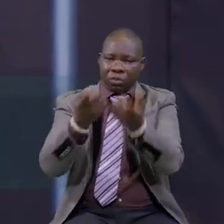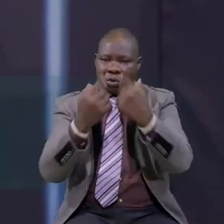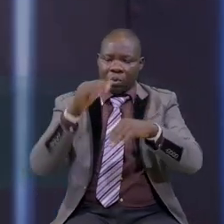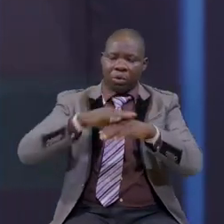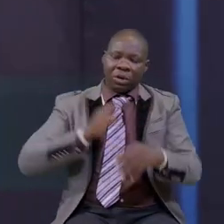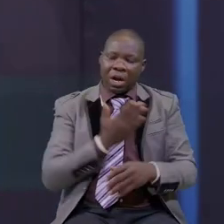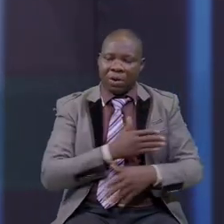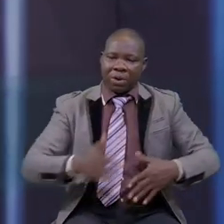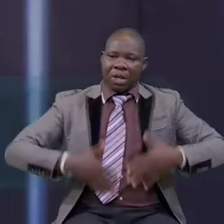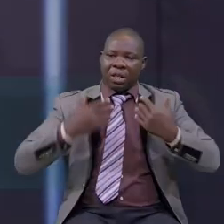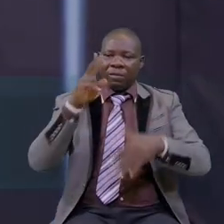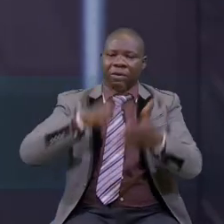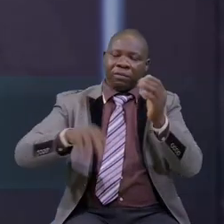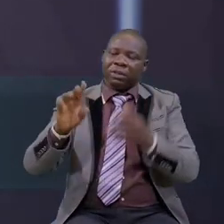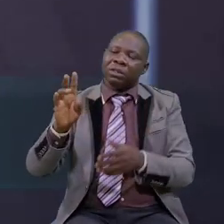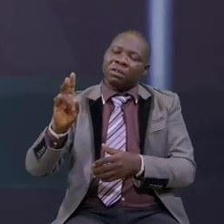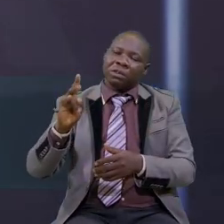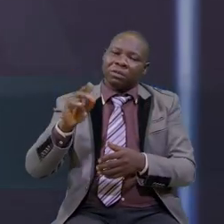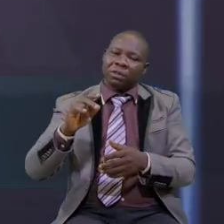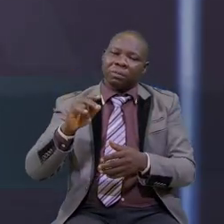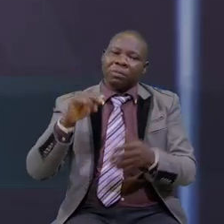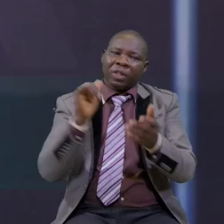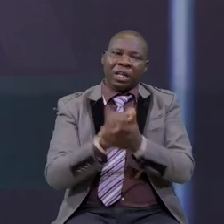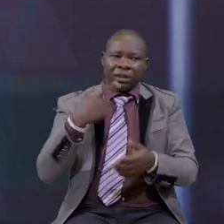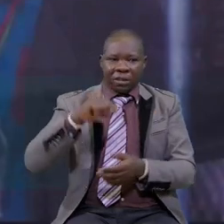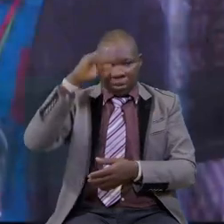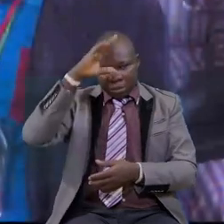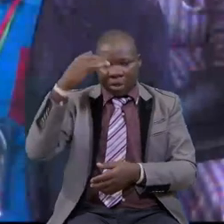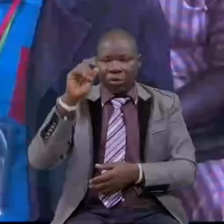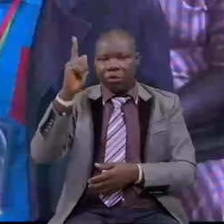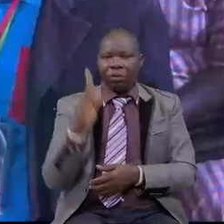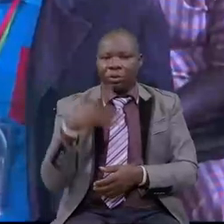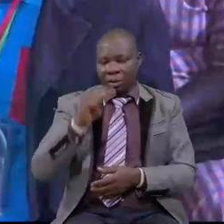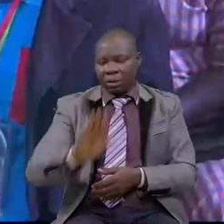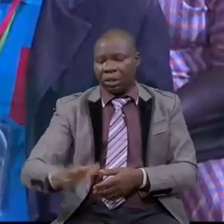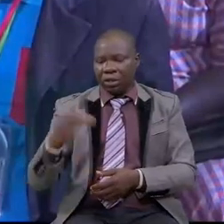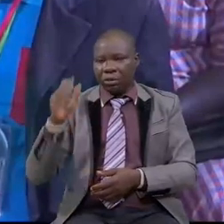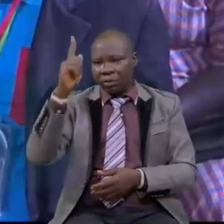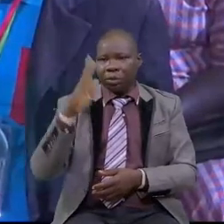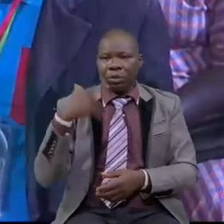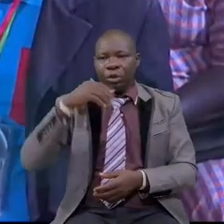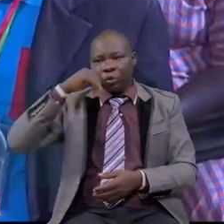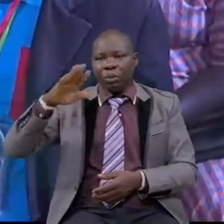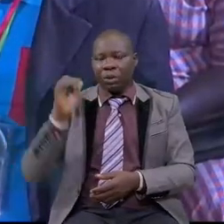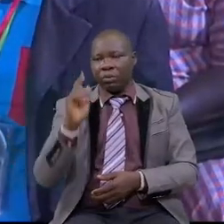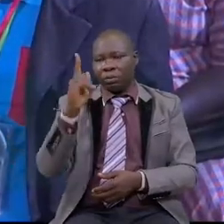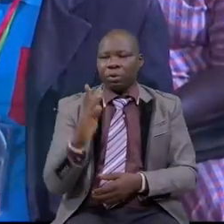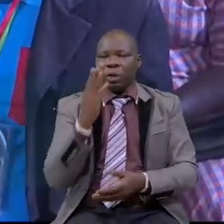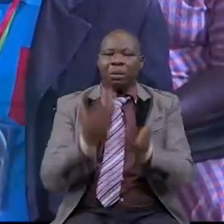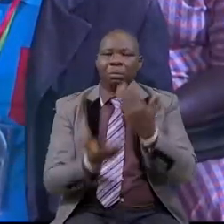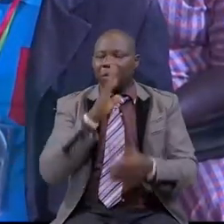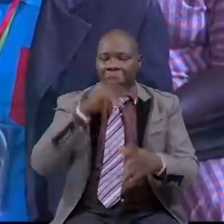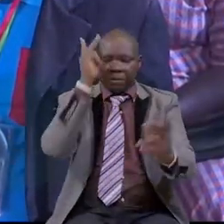17. Verset 17. Afin que l'homme de Dieu, l'enfant de Dieu, la femme de Dieu